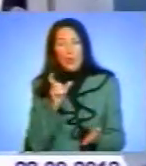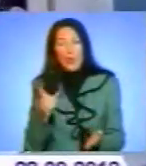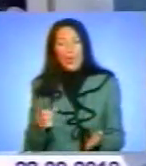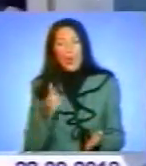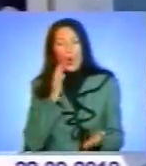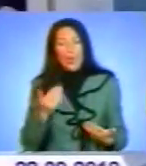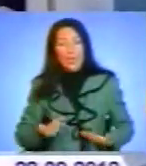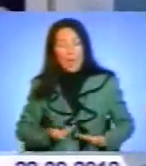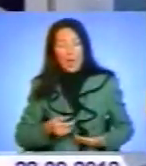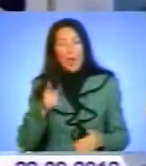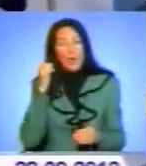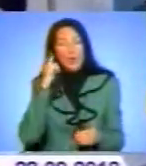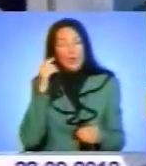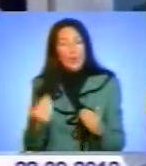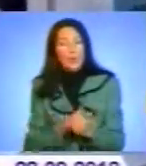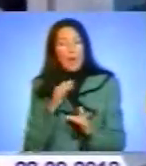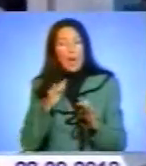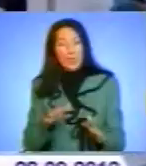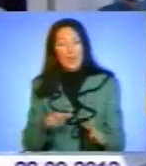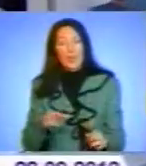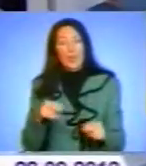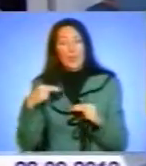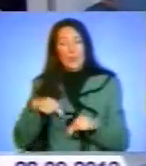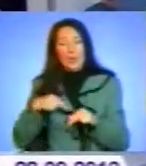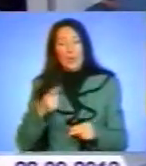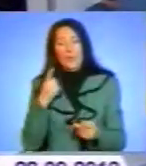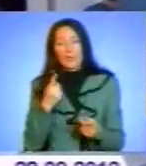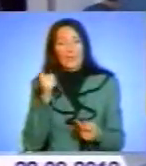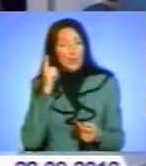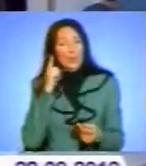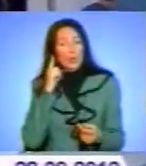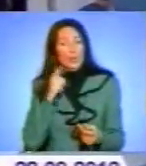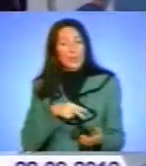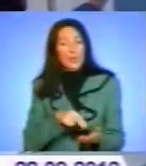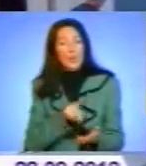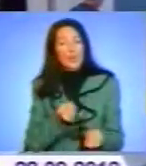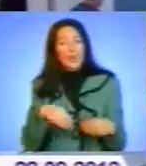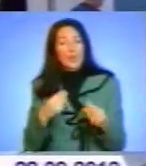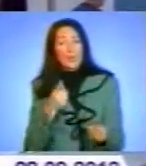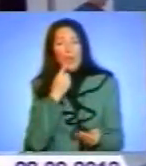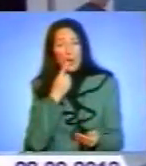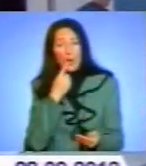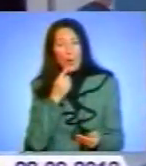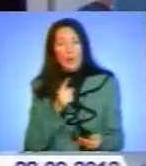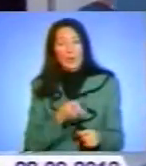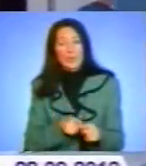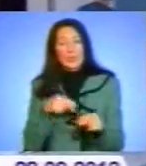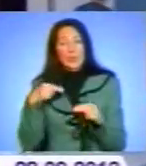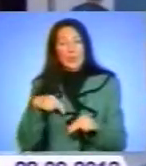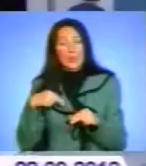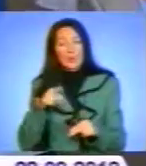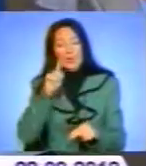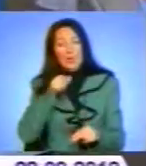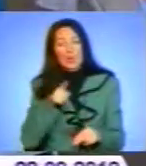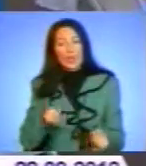дану акцію, ряд працівників Державтоінспекції відгукнулися і прийшли сьогодні для того, щоб дати кров. Адже дані працівники, як ніхто інший, знають, що таке біда на